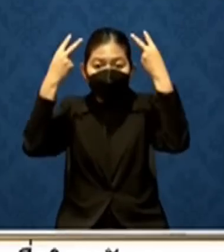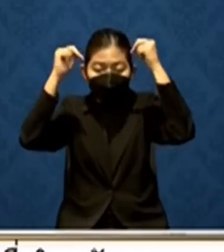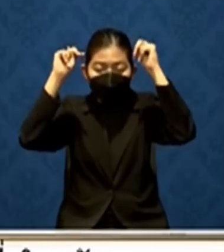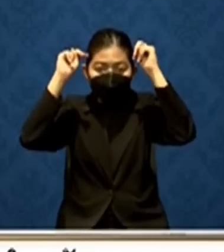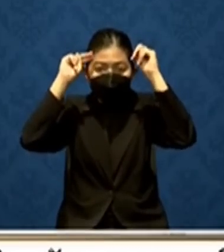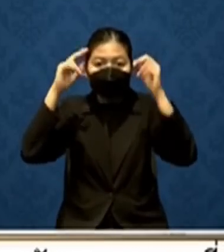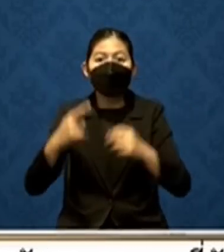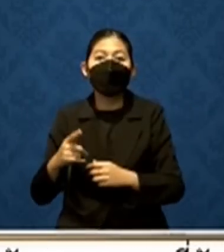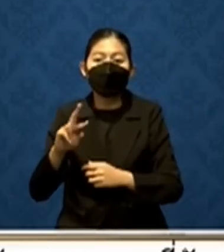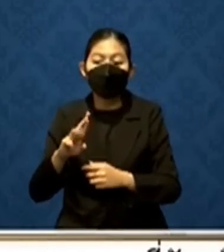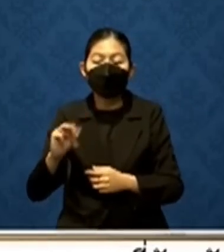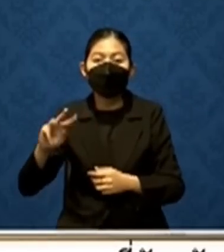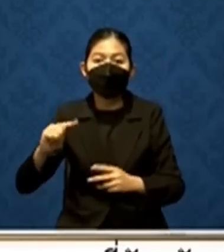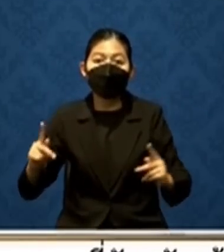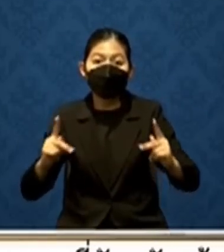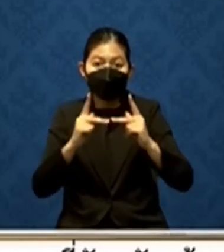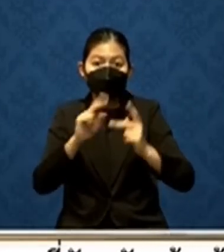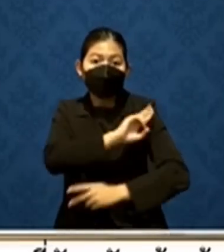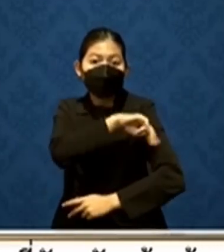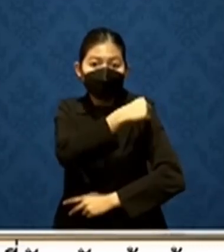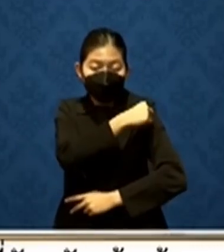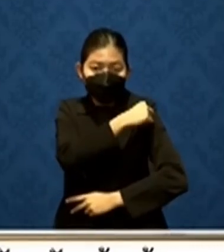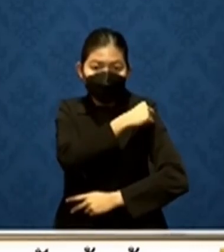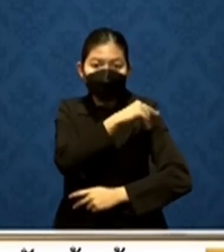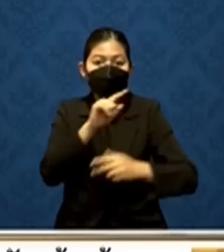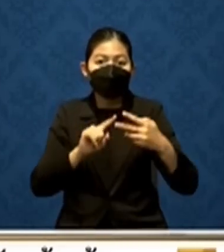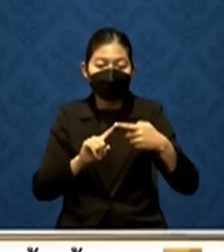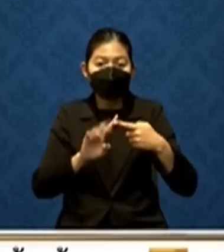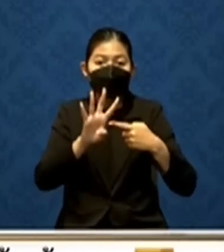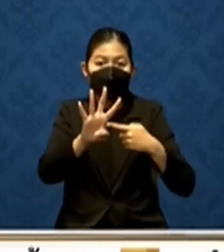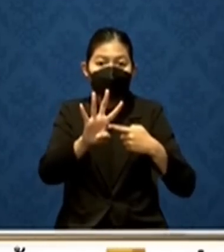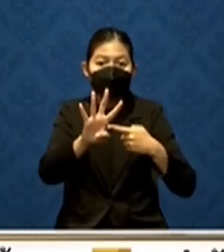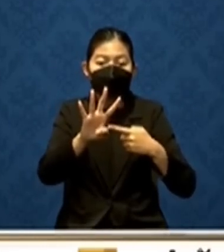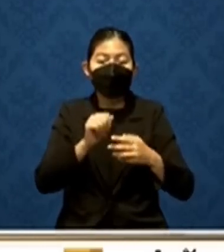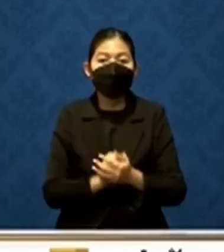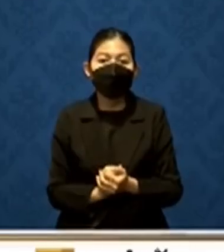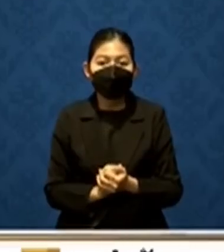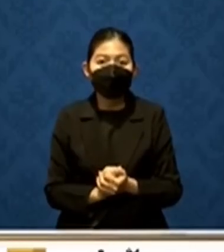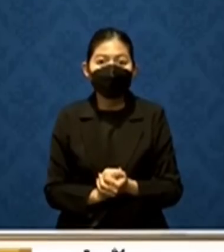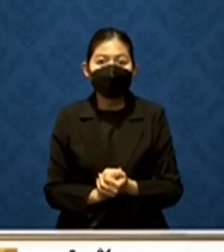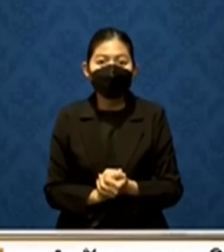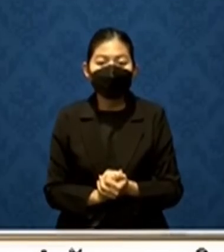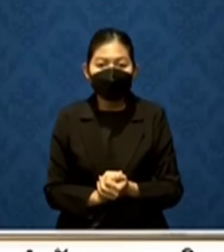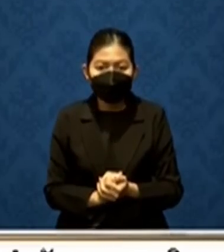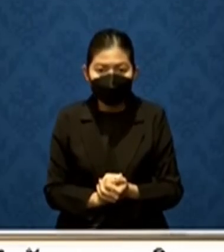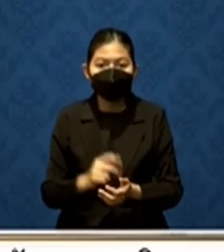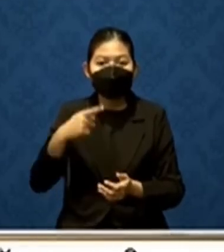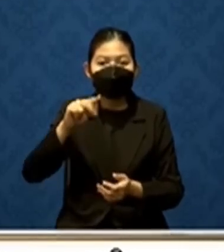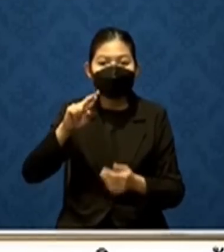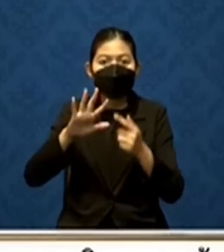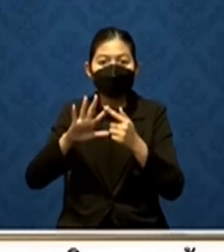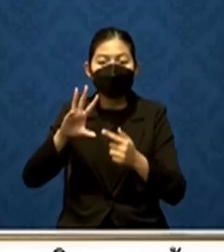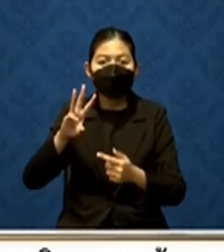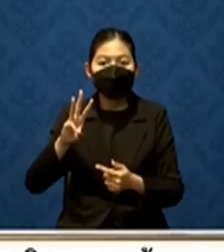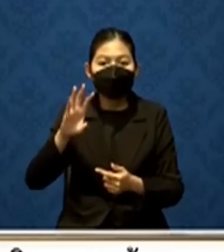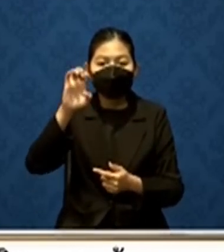รัฐมนตรีว่าการกระทรวงสาธารณสุข4พลเอกประวิตรวงษ์สุวรรณรอง